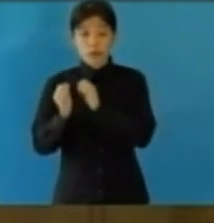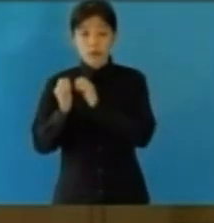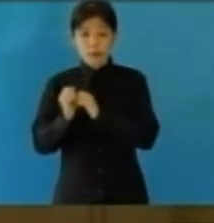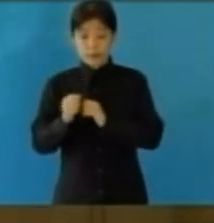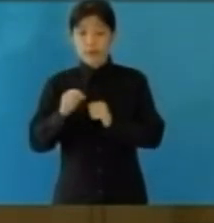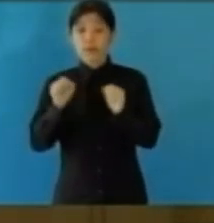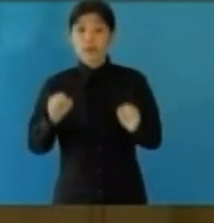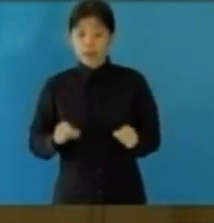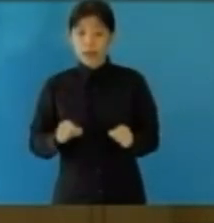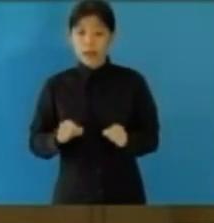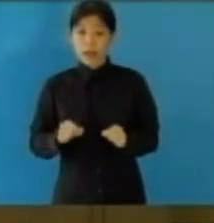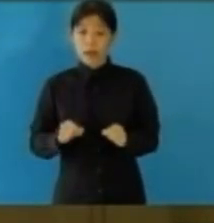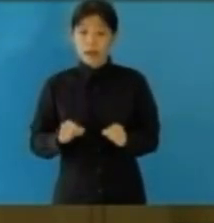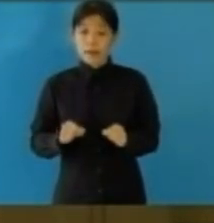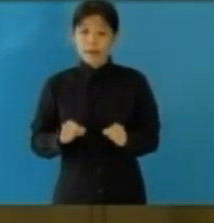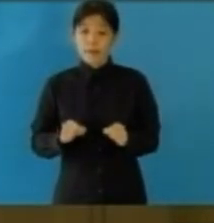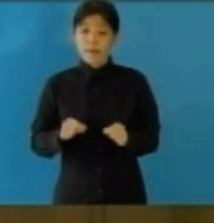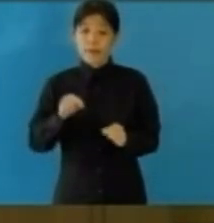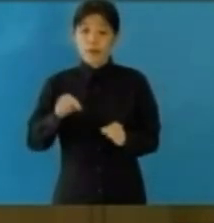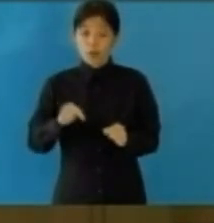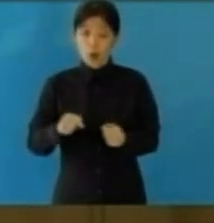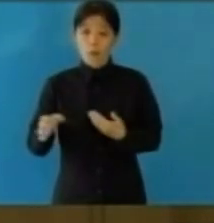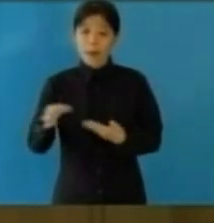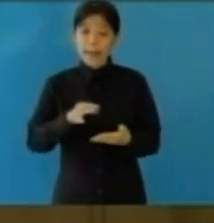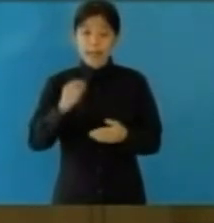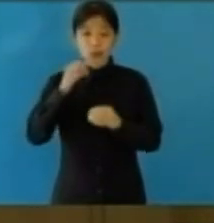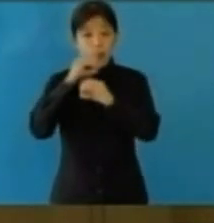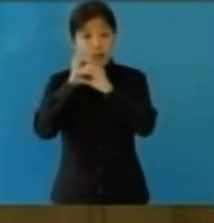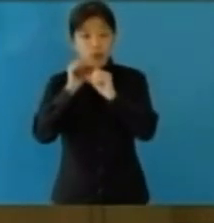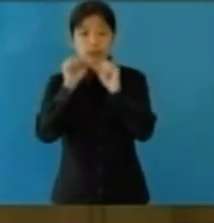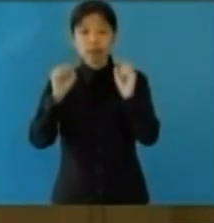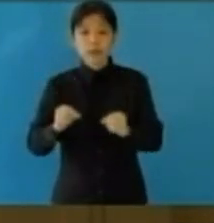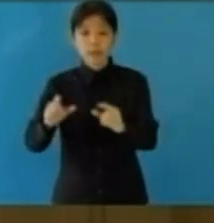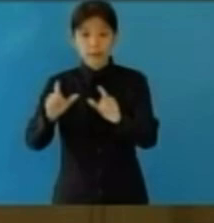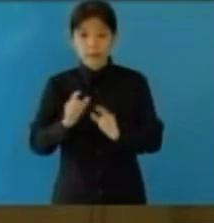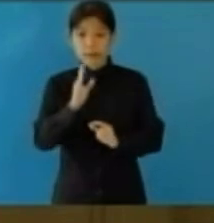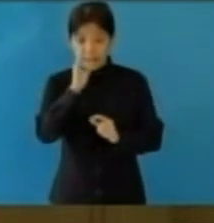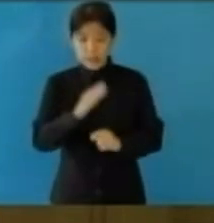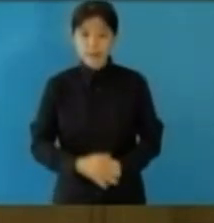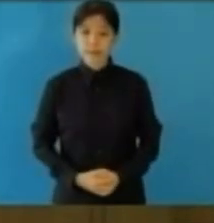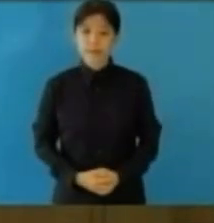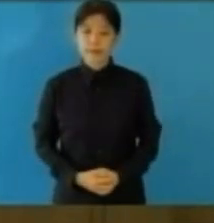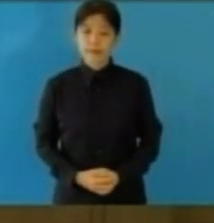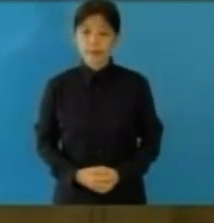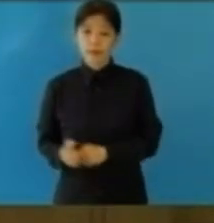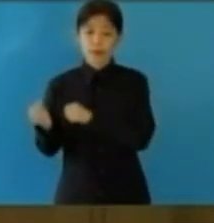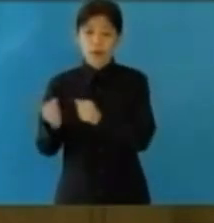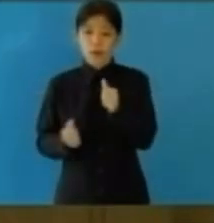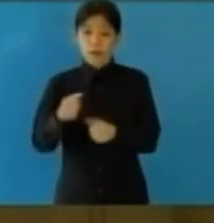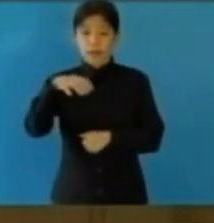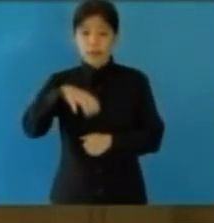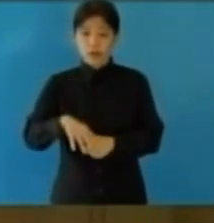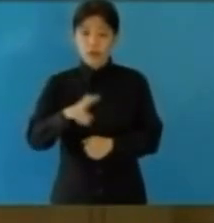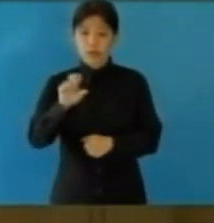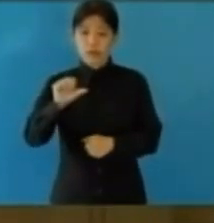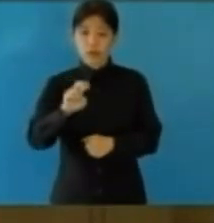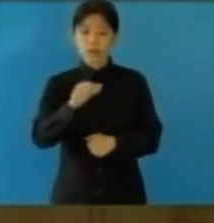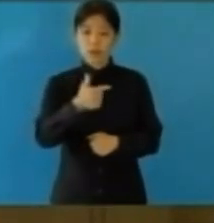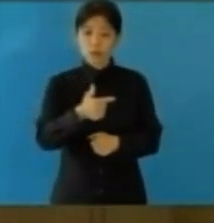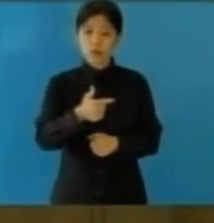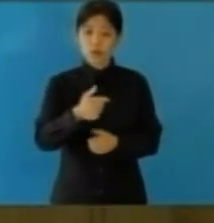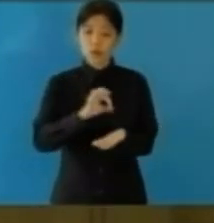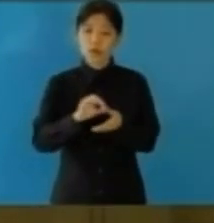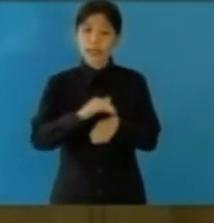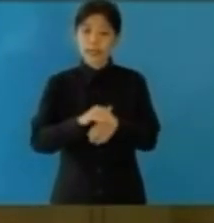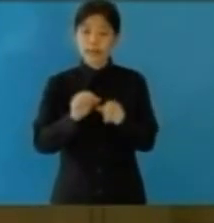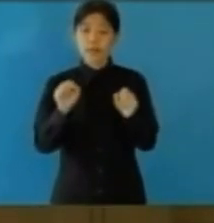及び同本部への売却の見通しについてお答えください。最後の質問です。農業試験所跡地の25、26街区の利活用ですが、